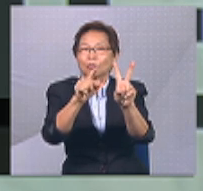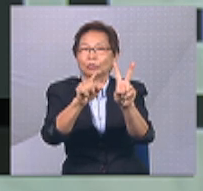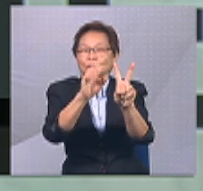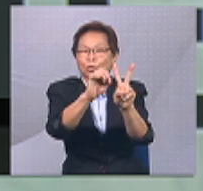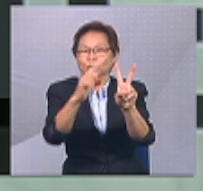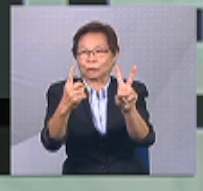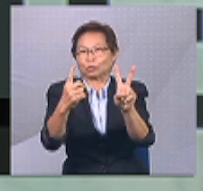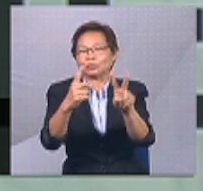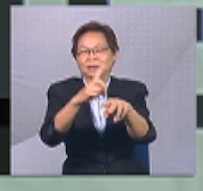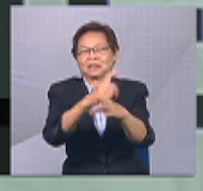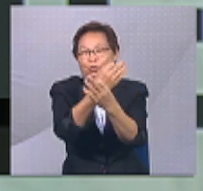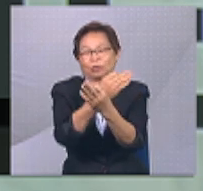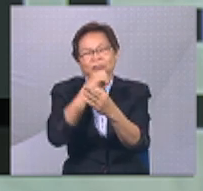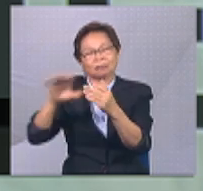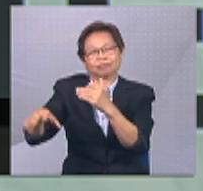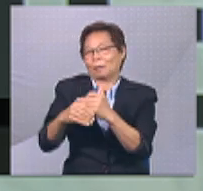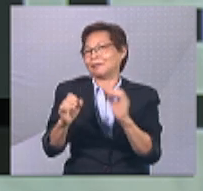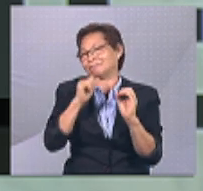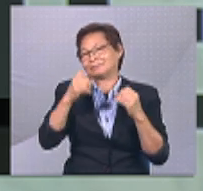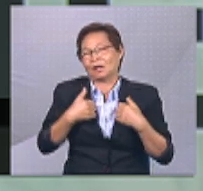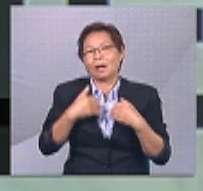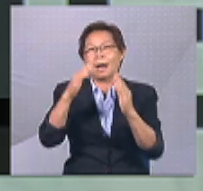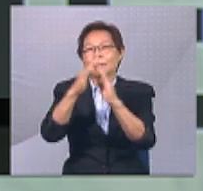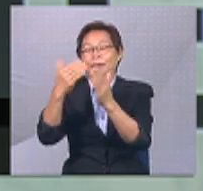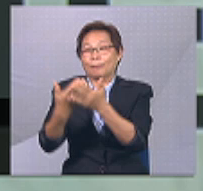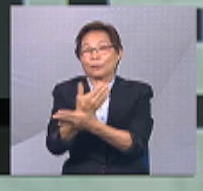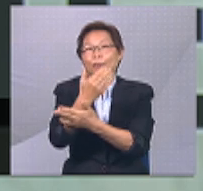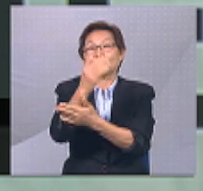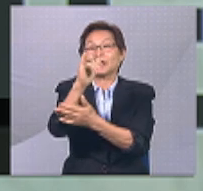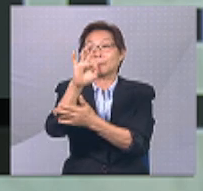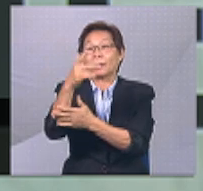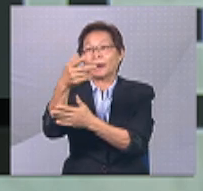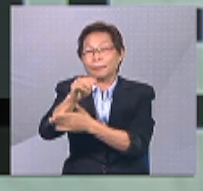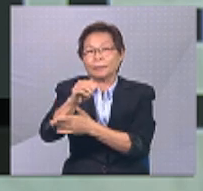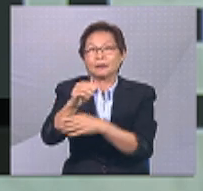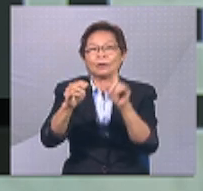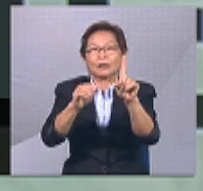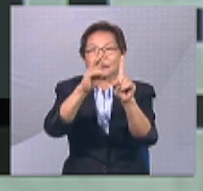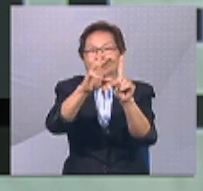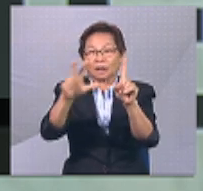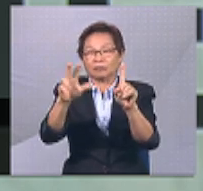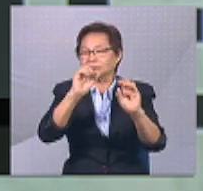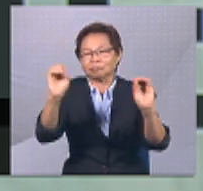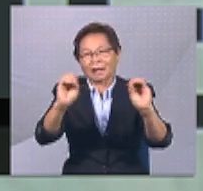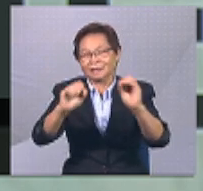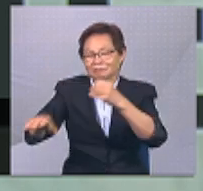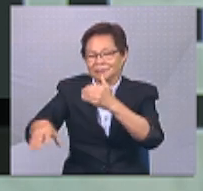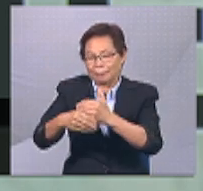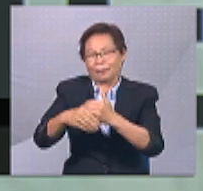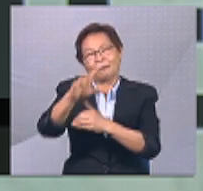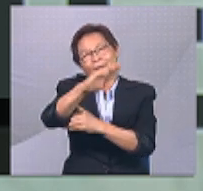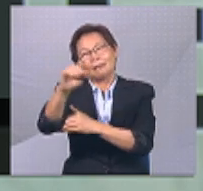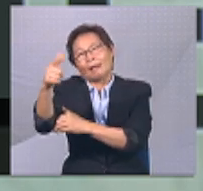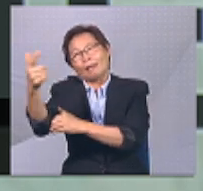201 kes, tiada pertambahan kes. Bandar Baru Ibrahim Majid, 163 kes, tiada pertambahan. Dan